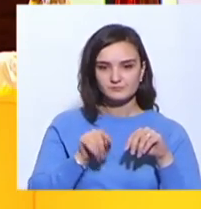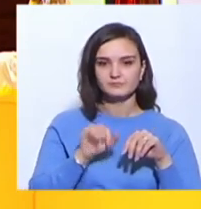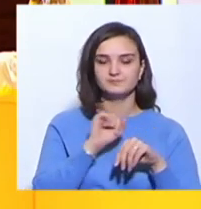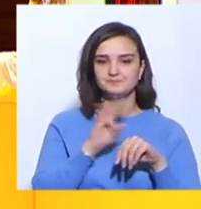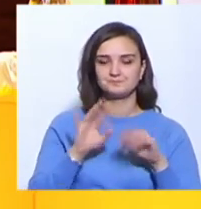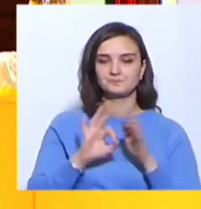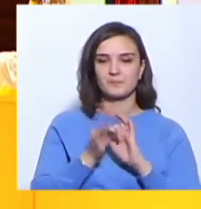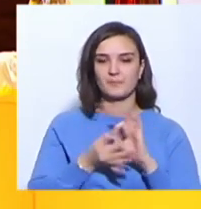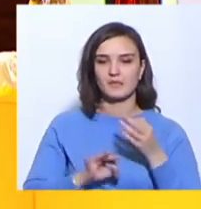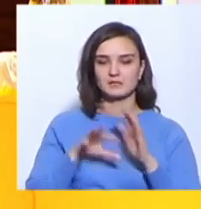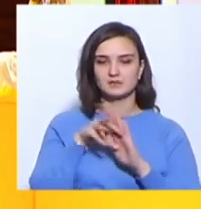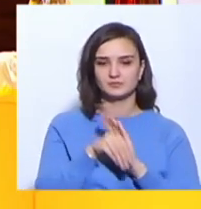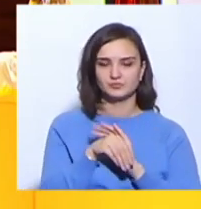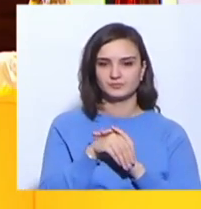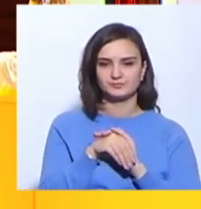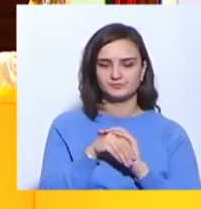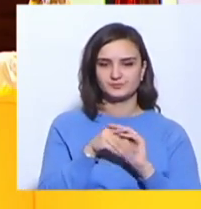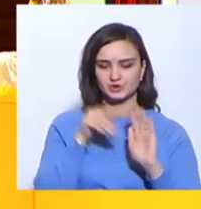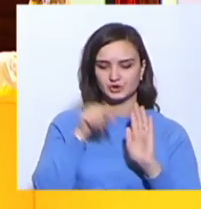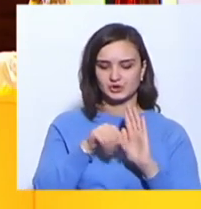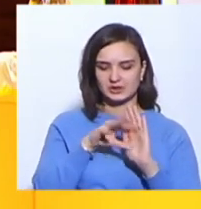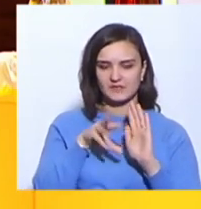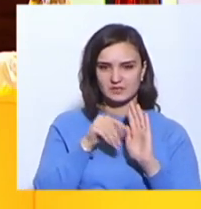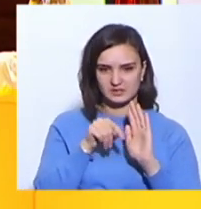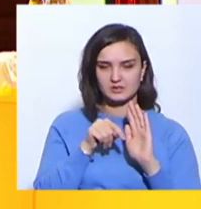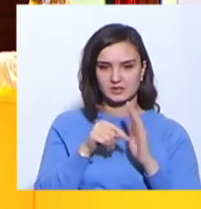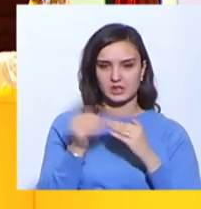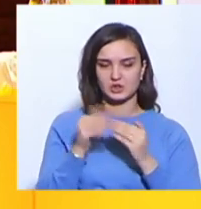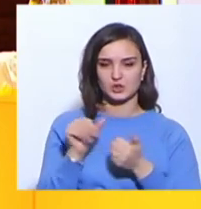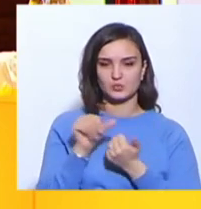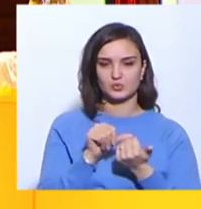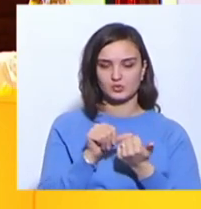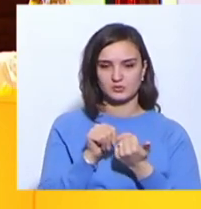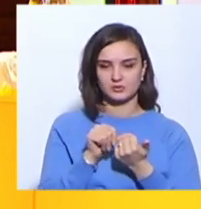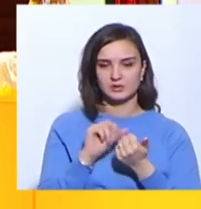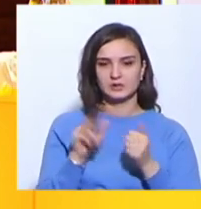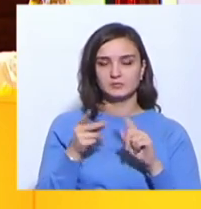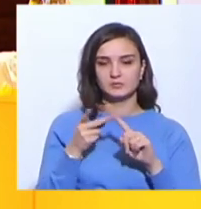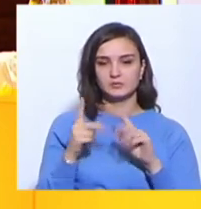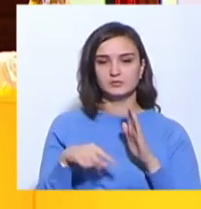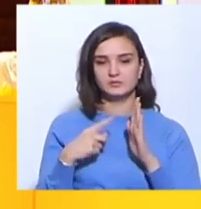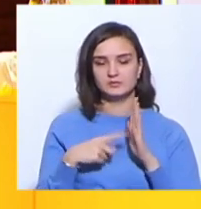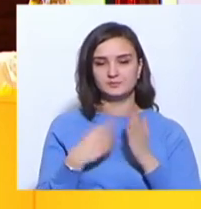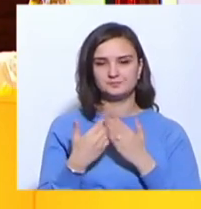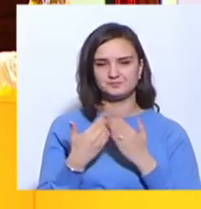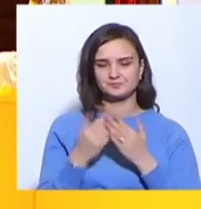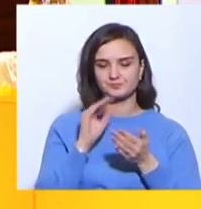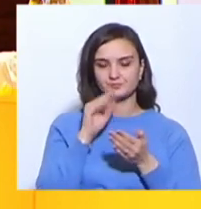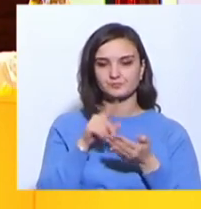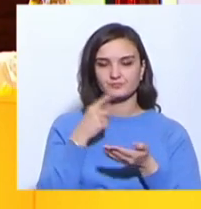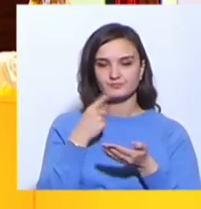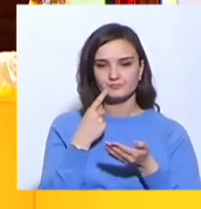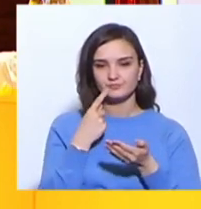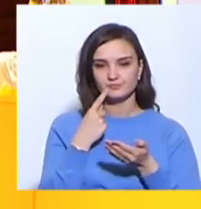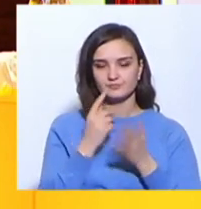ან ნაწლავში შიგთავსის გადაადგილებას შეუწყოს ხელი. მეორე საკითხია, მაგალითად, როდესაც ვამბობთ